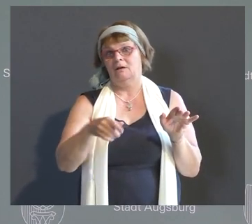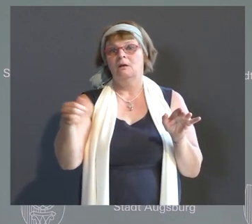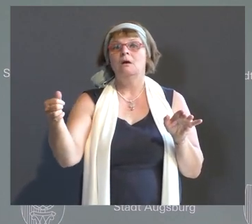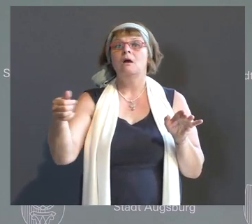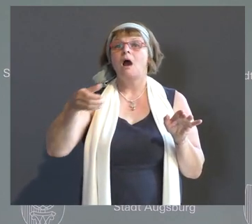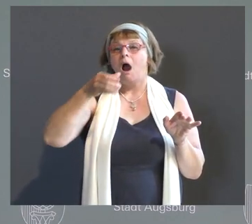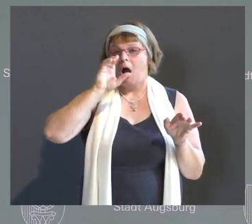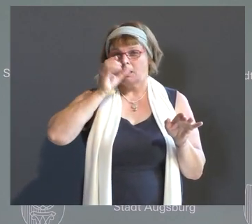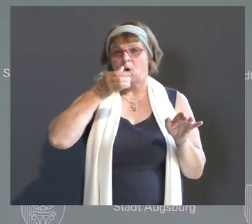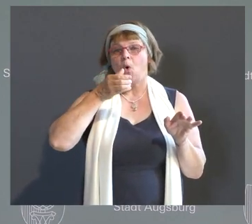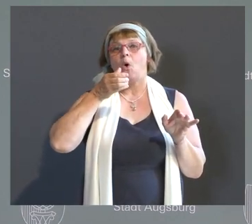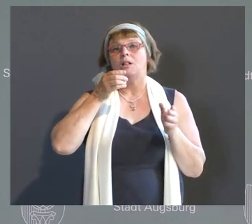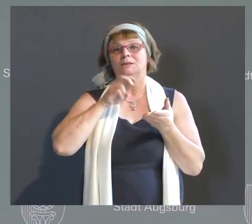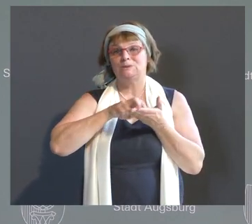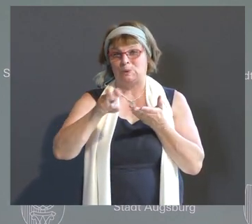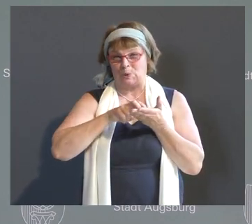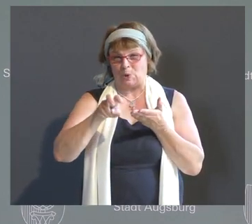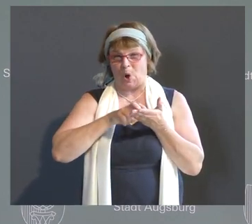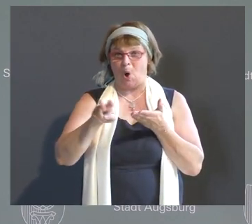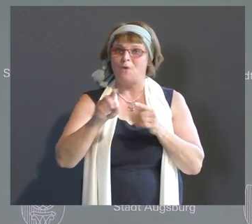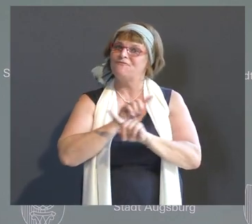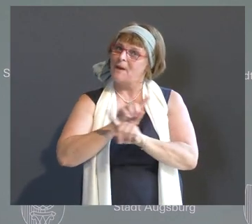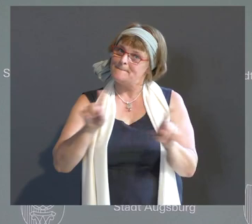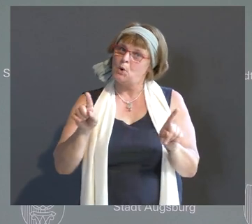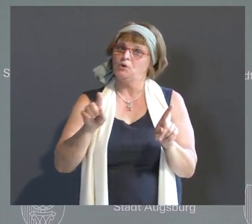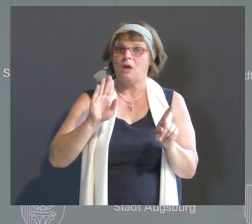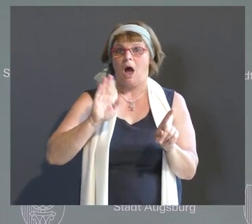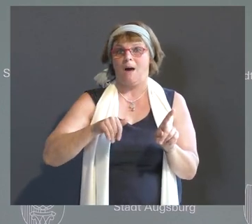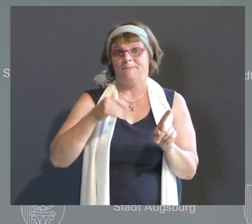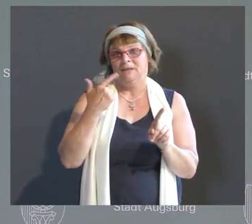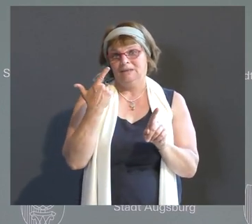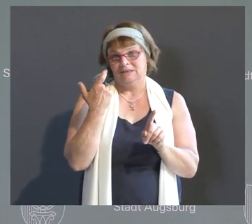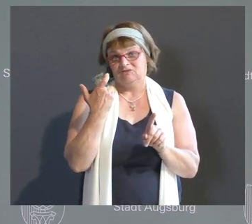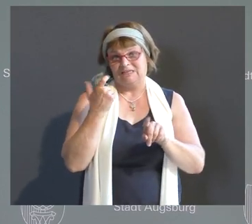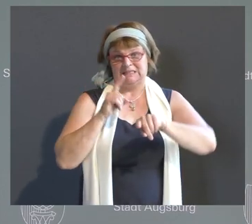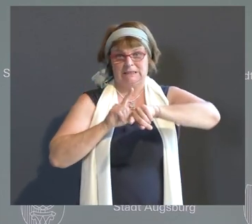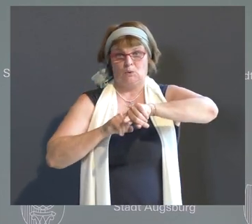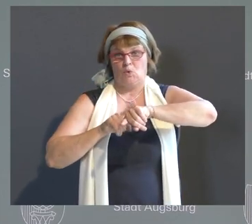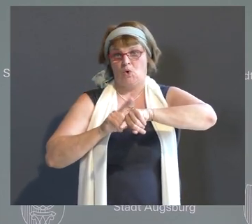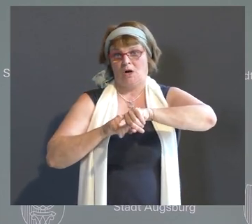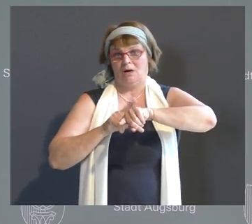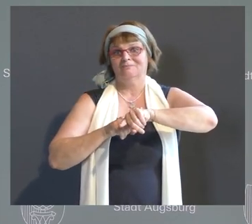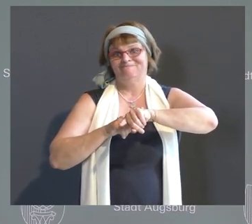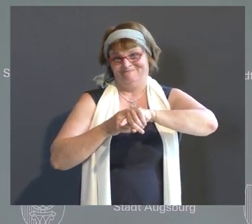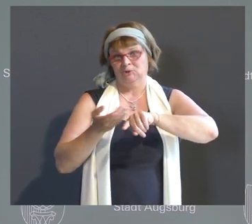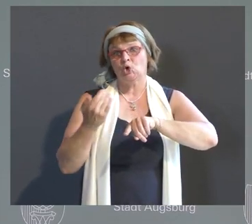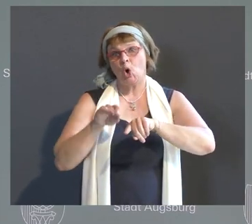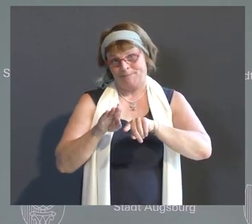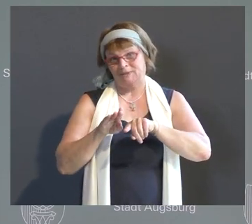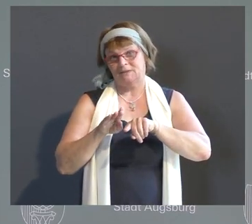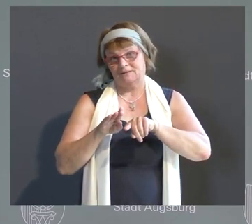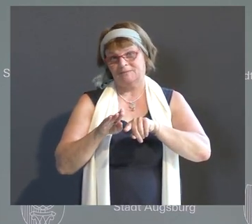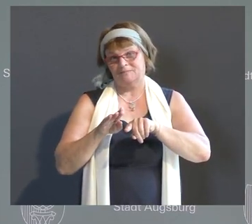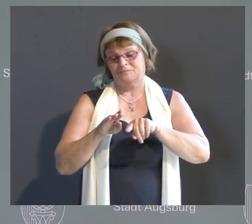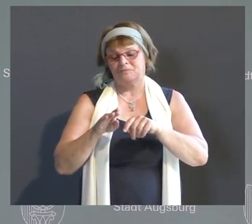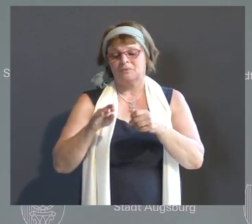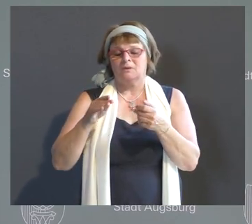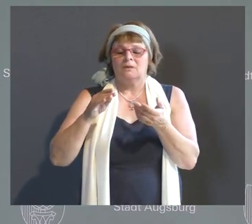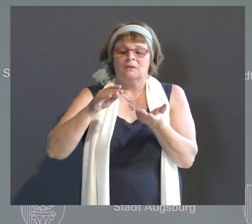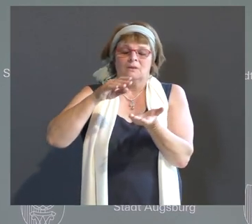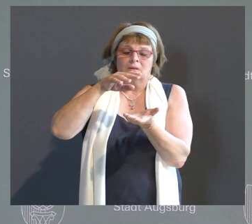also ein To-Go-Verbot, ab 20 Uhr aussprechen. Das gilt eben für die Flächen außerhalb